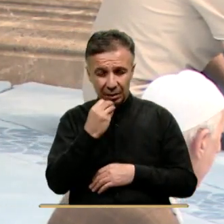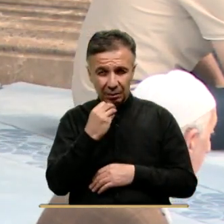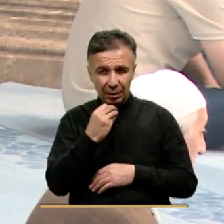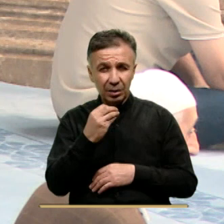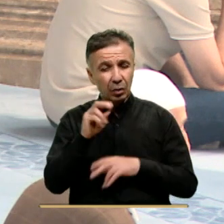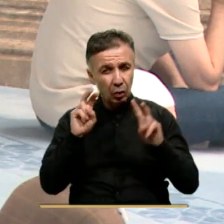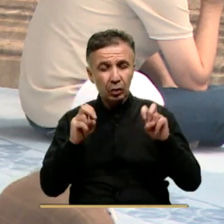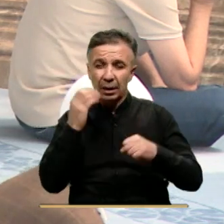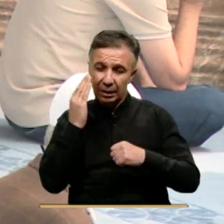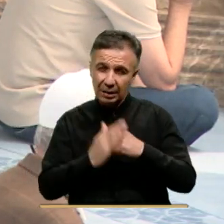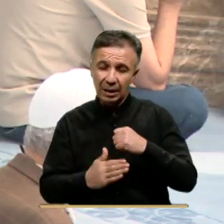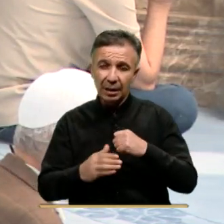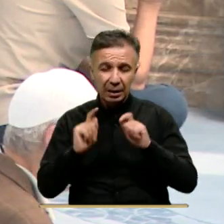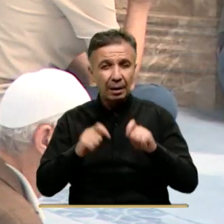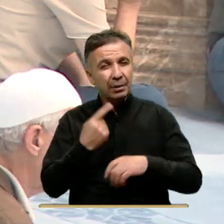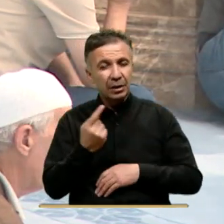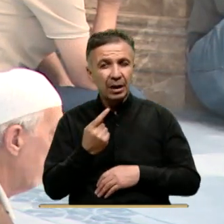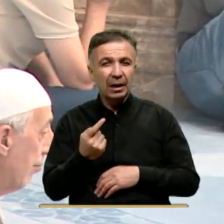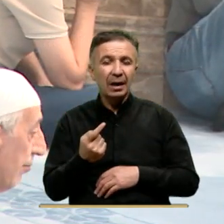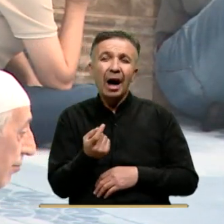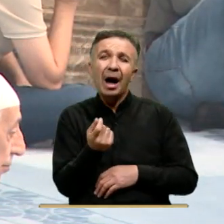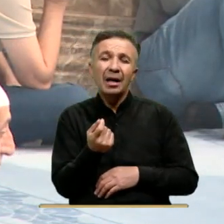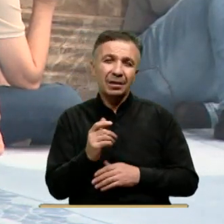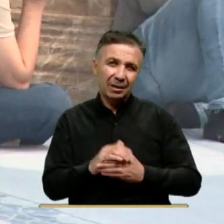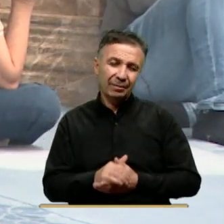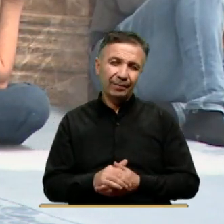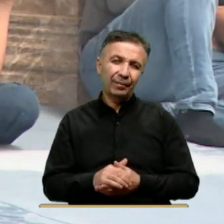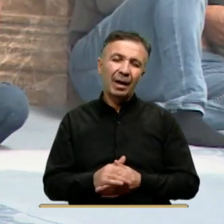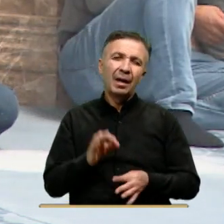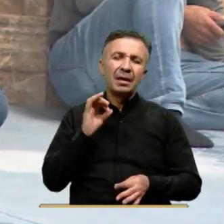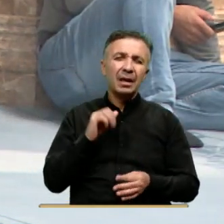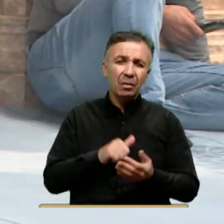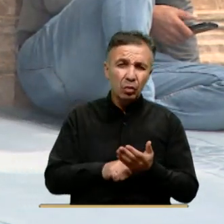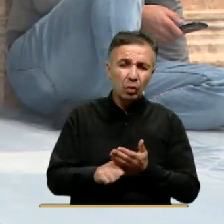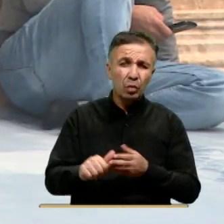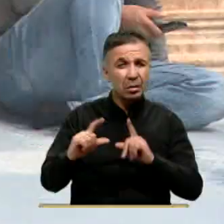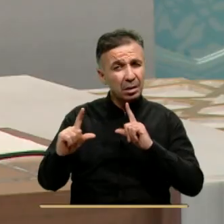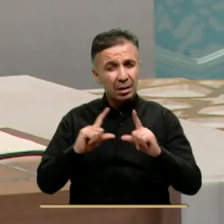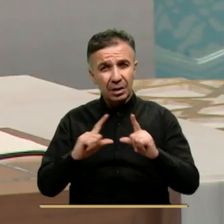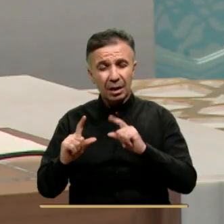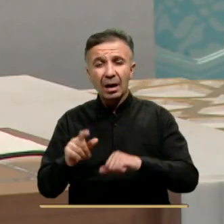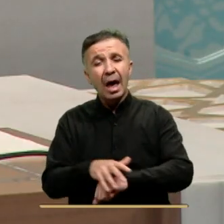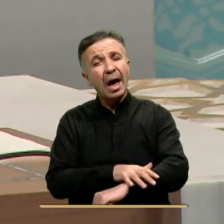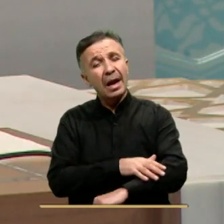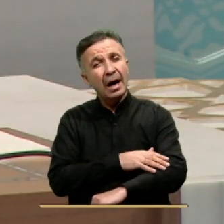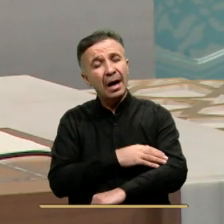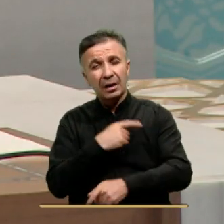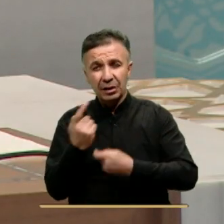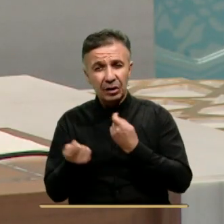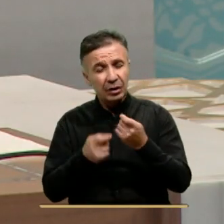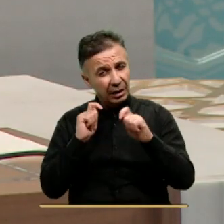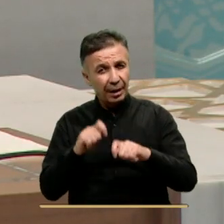konusunda yasakladığı şeyler azdır dardır insan tüm ihtiyaçlarını helal yollardan